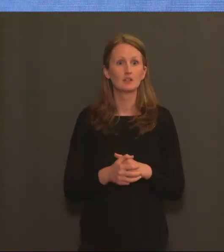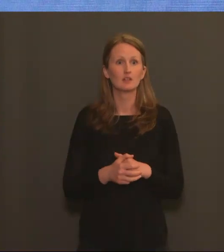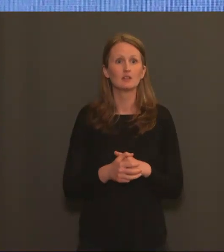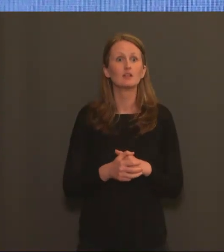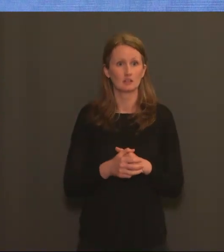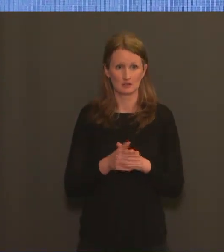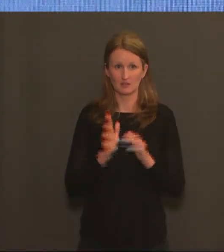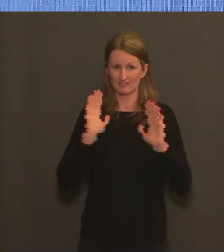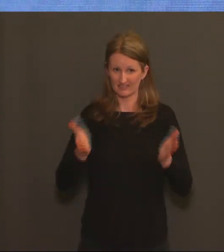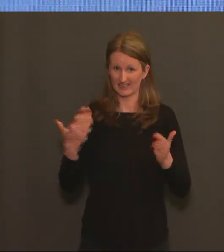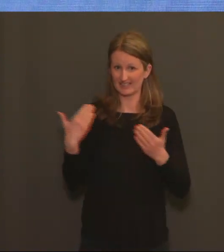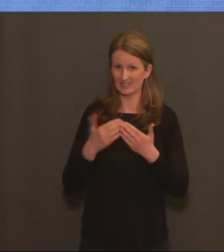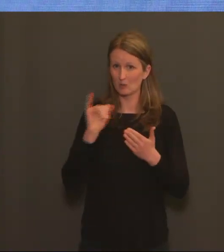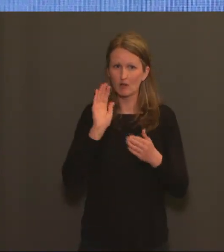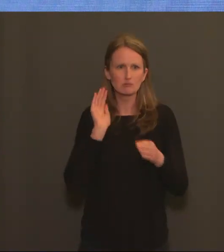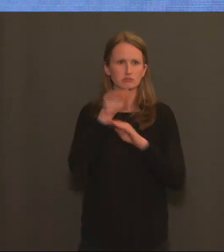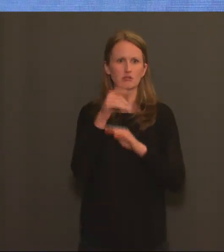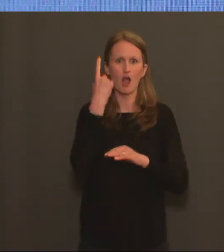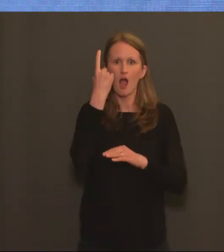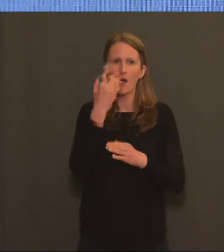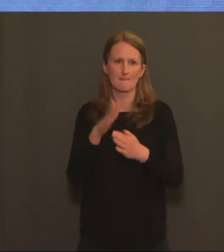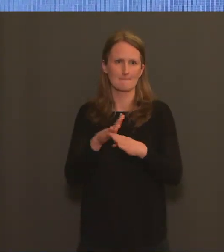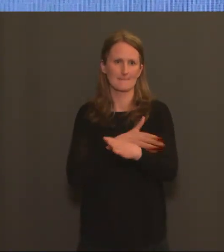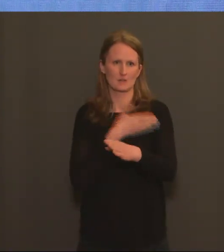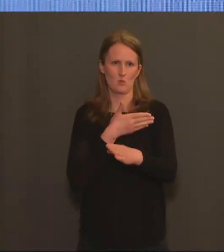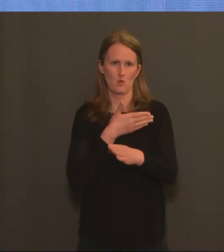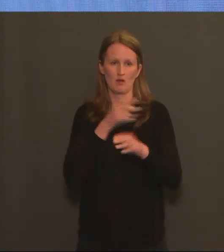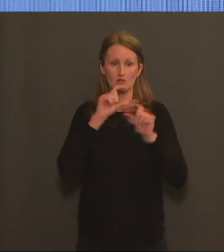vaccins ont été administrées en Belgique.